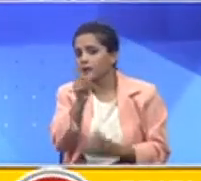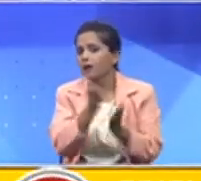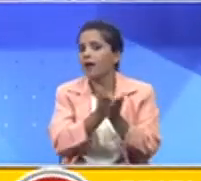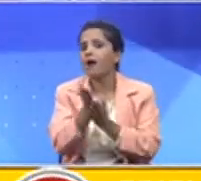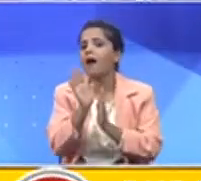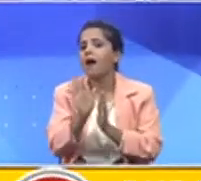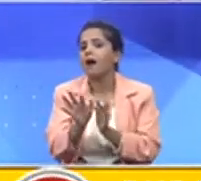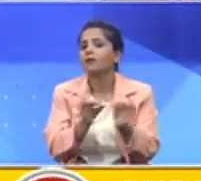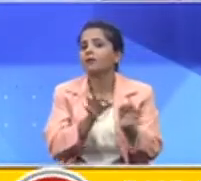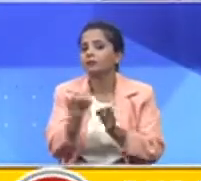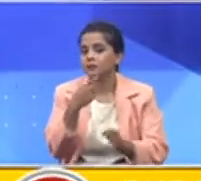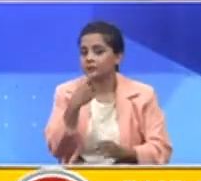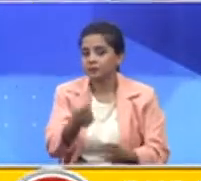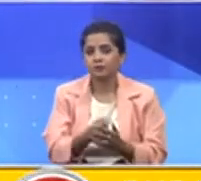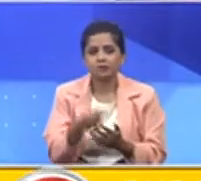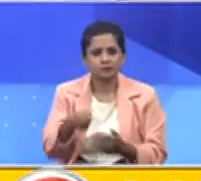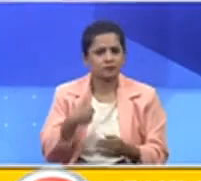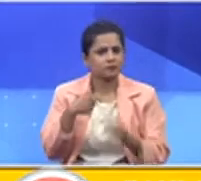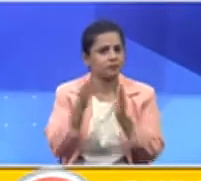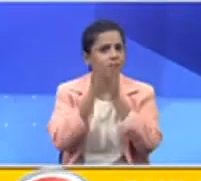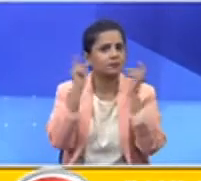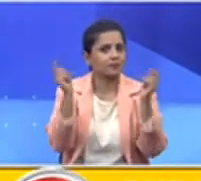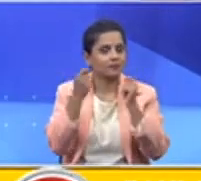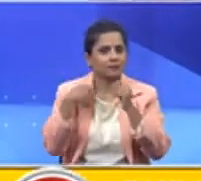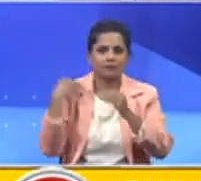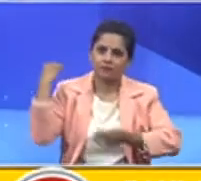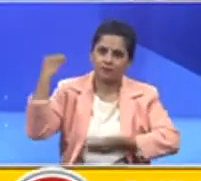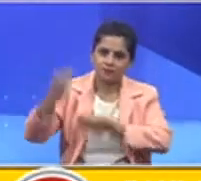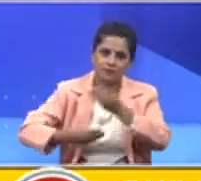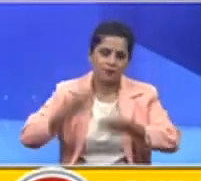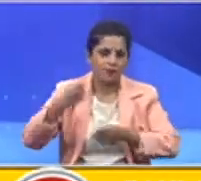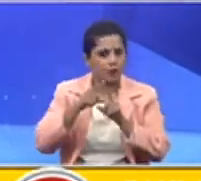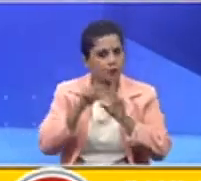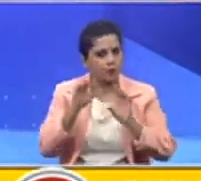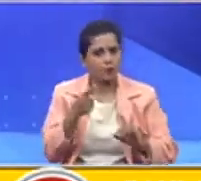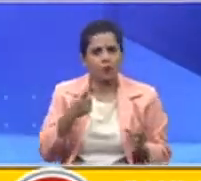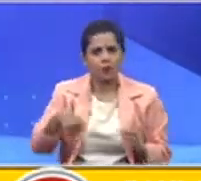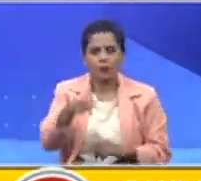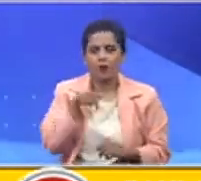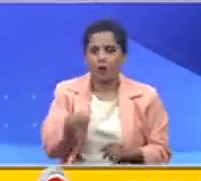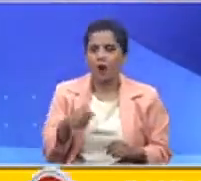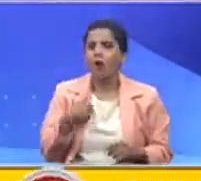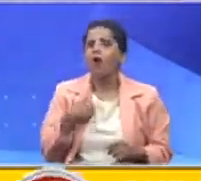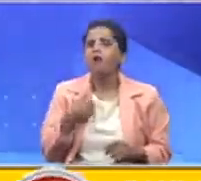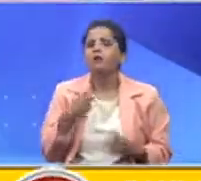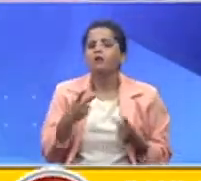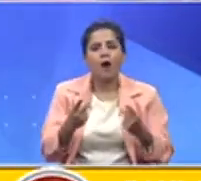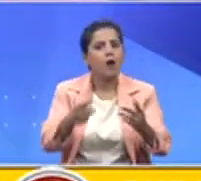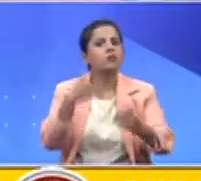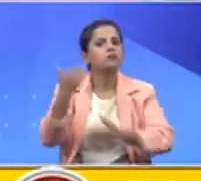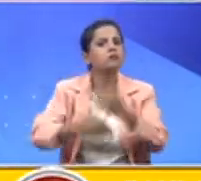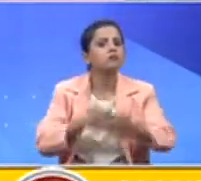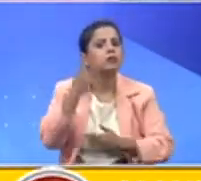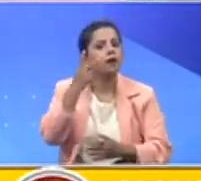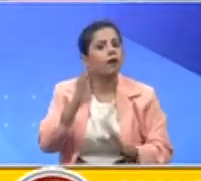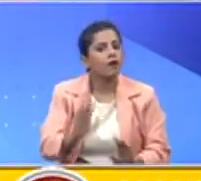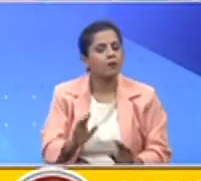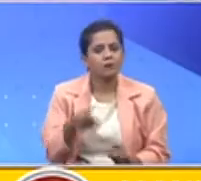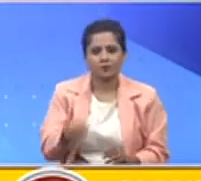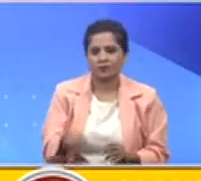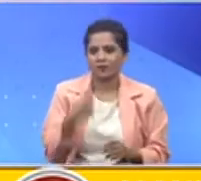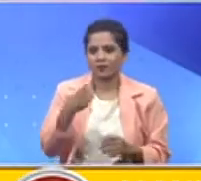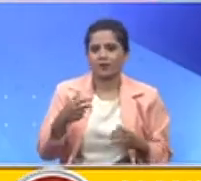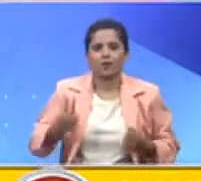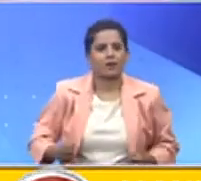हमारे ये पर्व और परंपराएं हमें गतिशिल बनाते हैं सावन